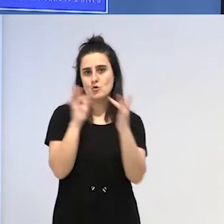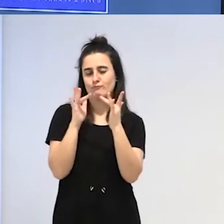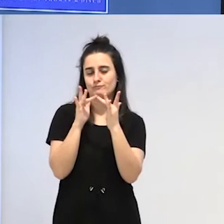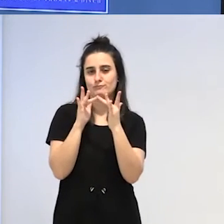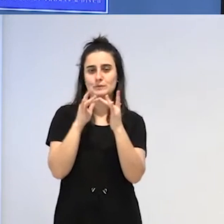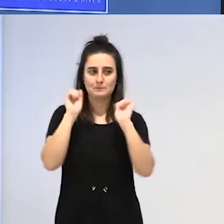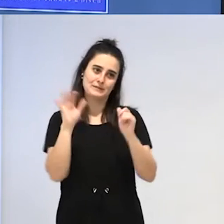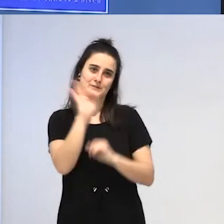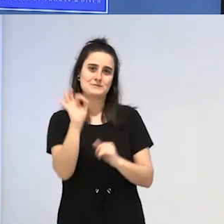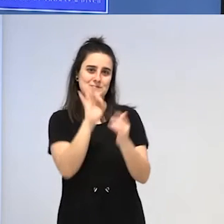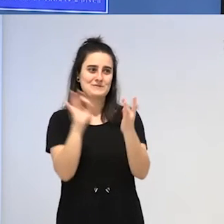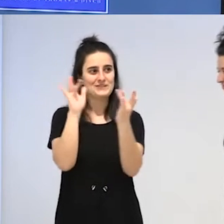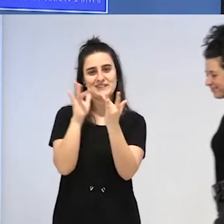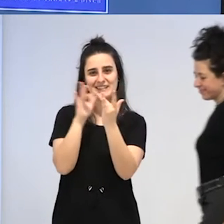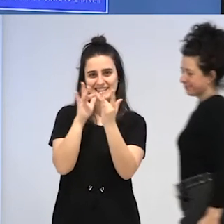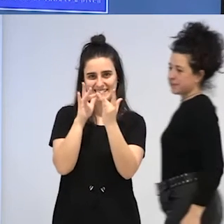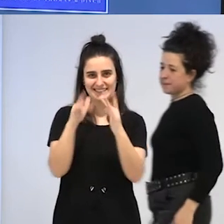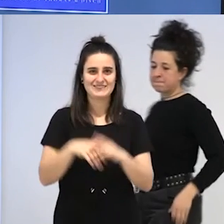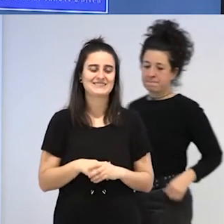Bai, pero, gogu berba.